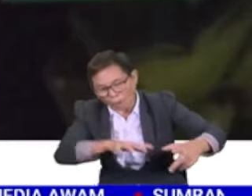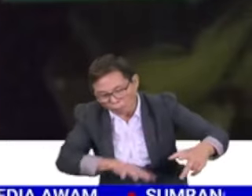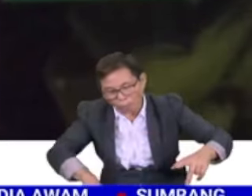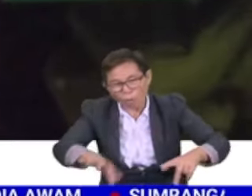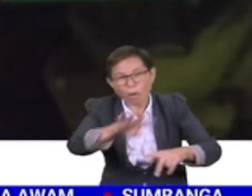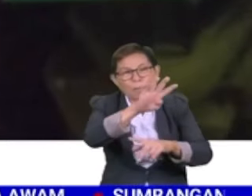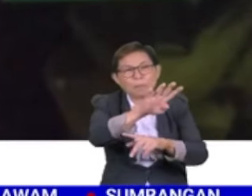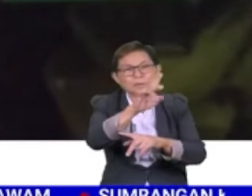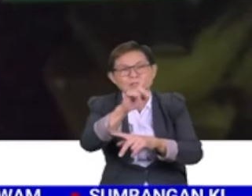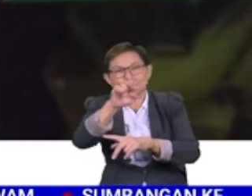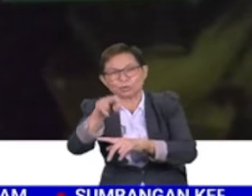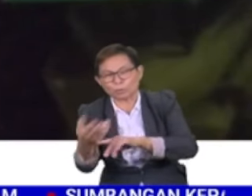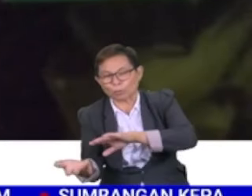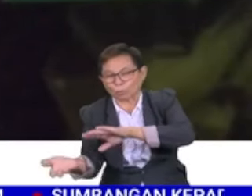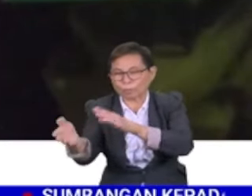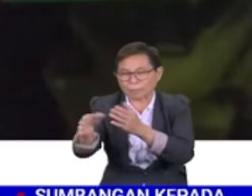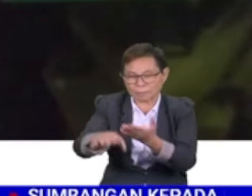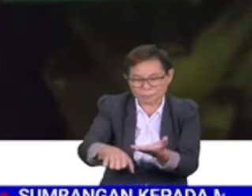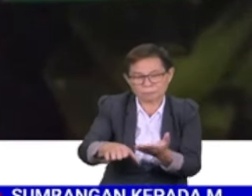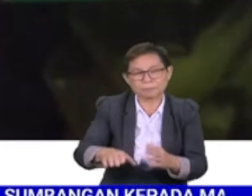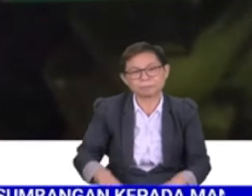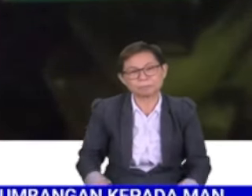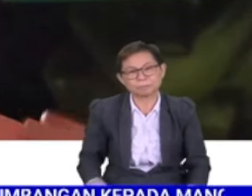sekurang-kurangnya 41,000 orang maut.